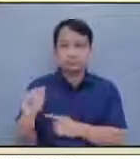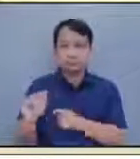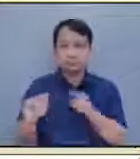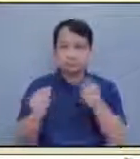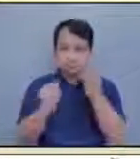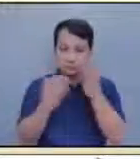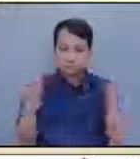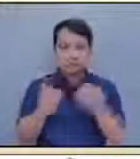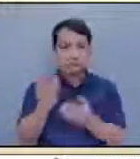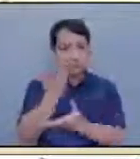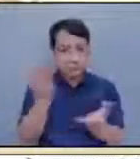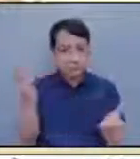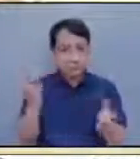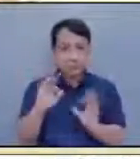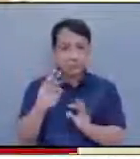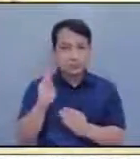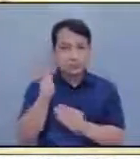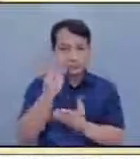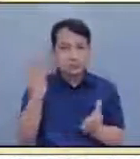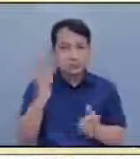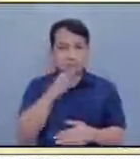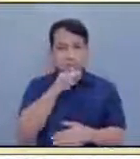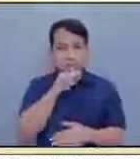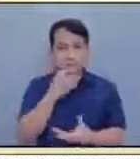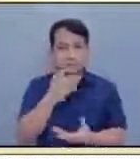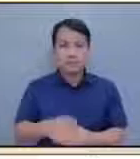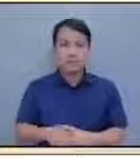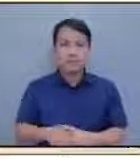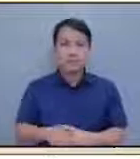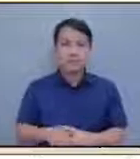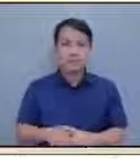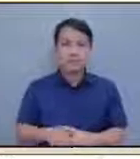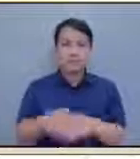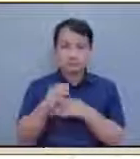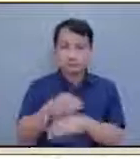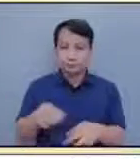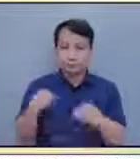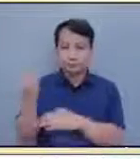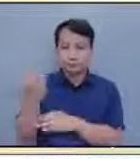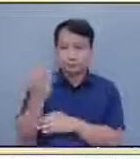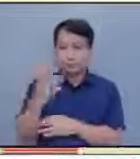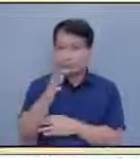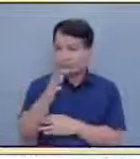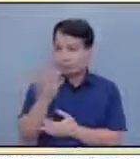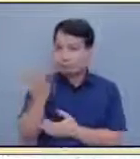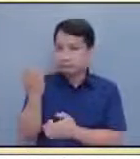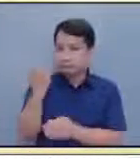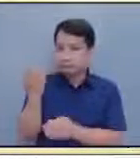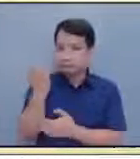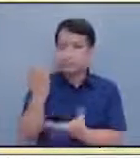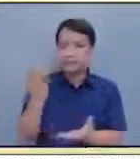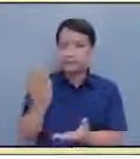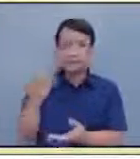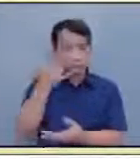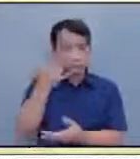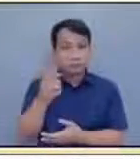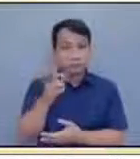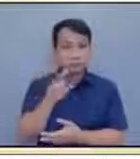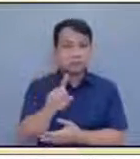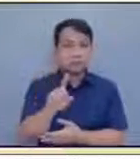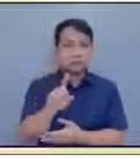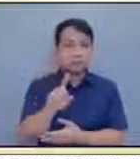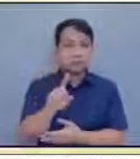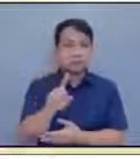ang kanilang Facebook, Twitter at website. At kung may emergency man, pero wag naman po sana, tawag na sa hotline MMDA